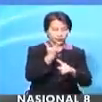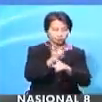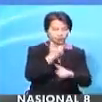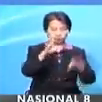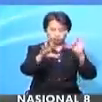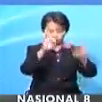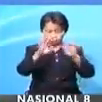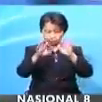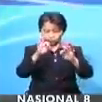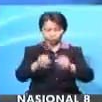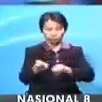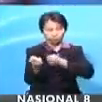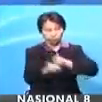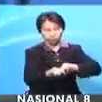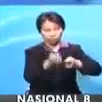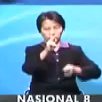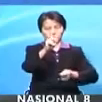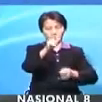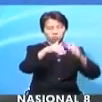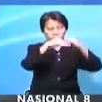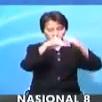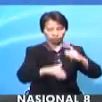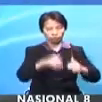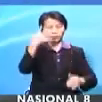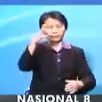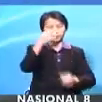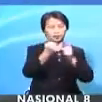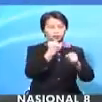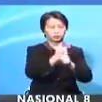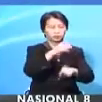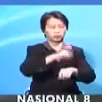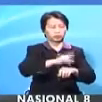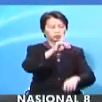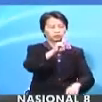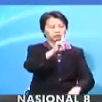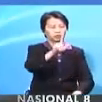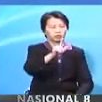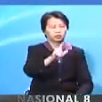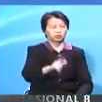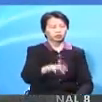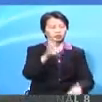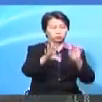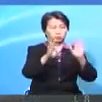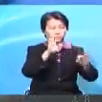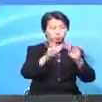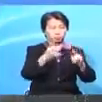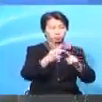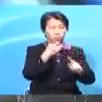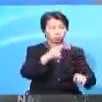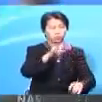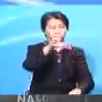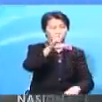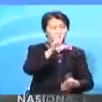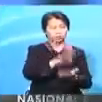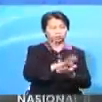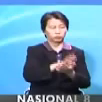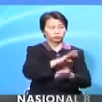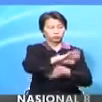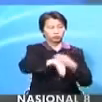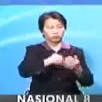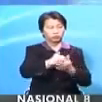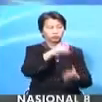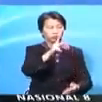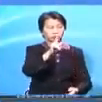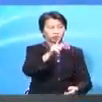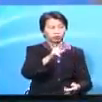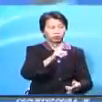pemilihan skuad hoki Kuala Lumpur bahwa 14 tahun di lembah pantai pemilihan adalah dari lebih 5 buah sekolah seluruh Kuala